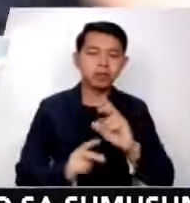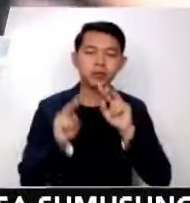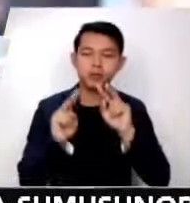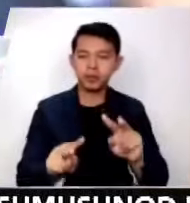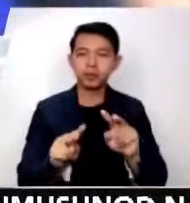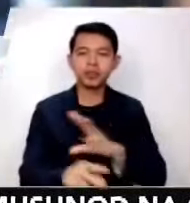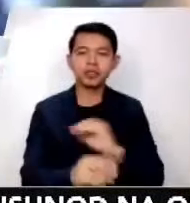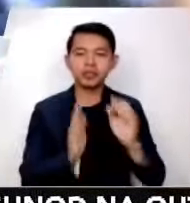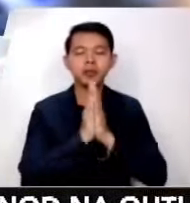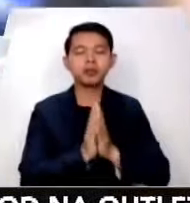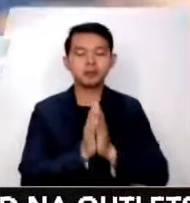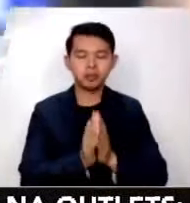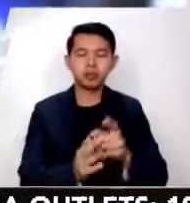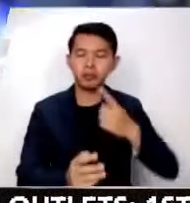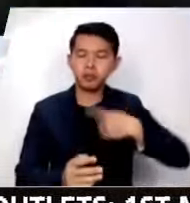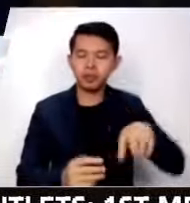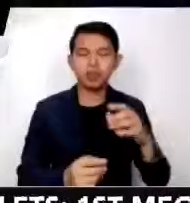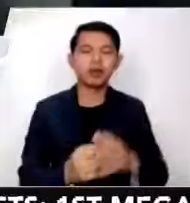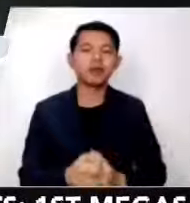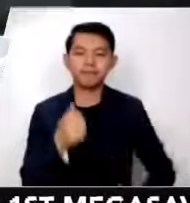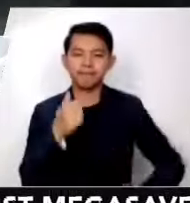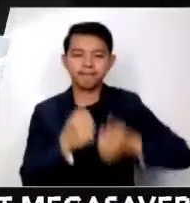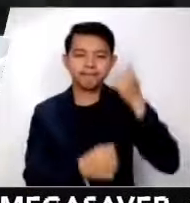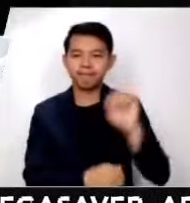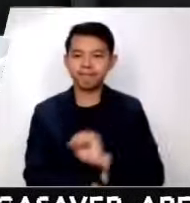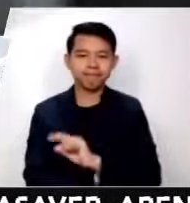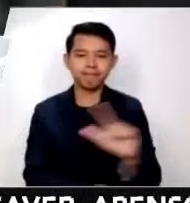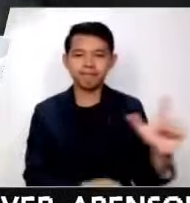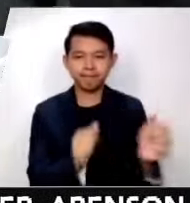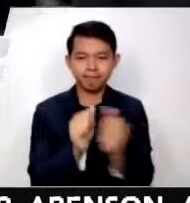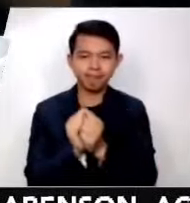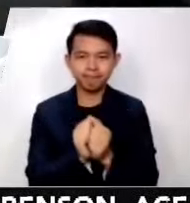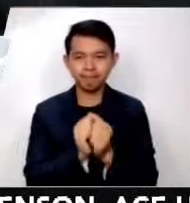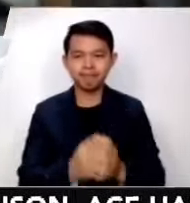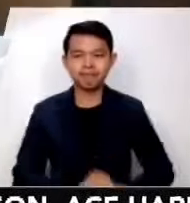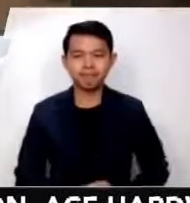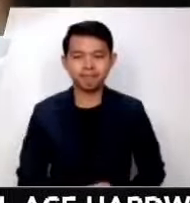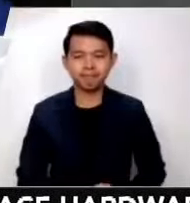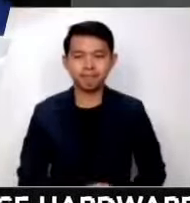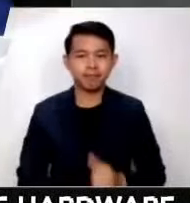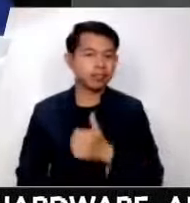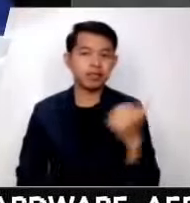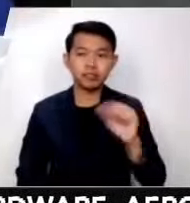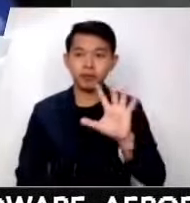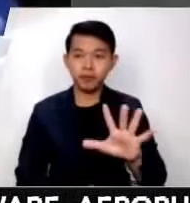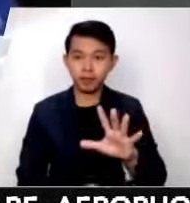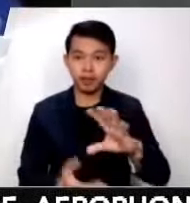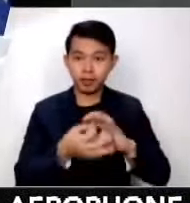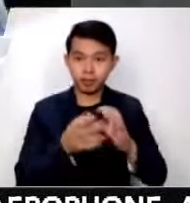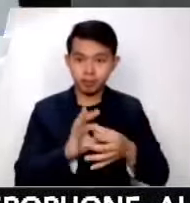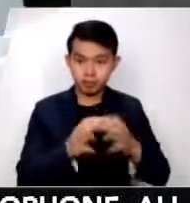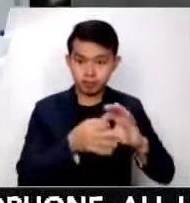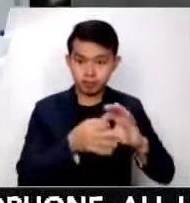ito. Lahat, panalo natin ito lahat po. Hindi nila kasabay ang limang iba pang Olympian dahil ayon sa Office of the Presidential Protocol, dumiretso